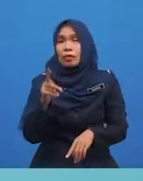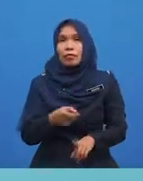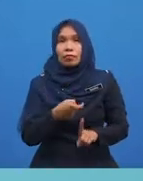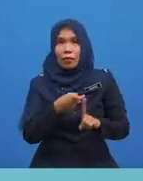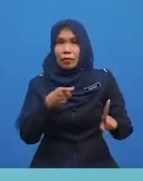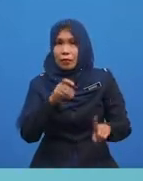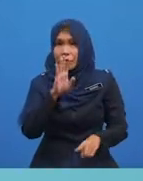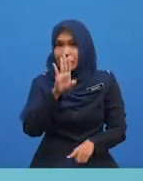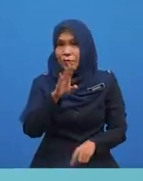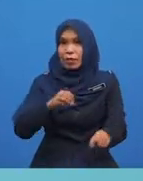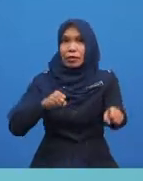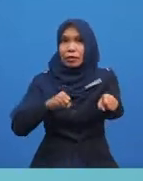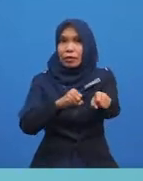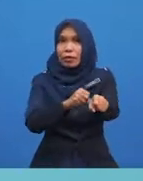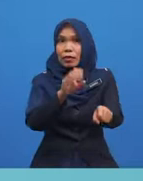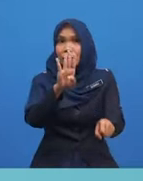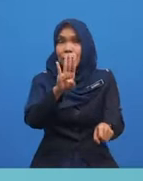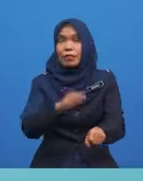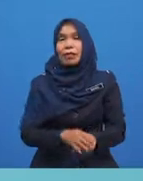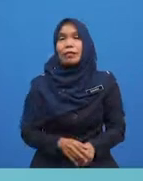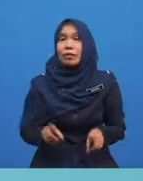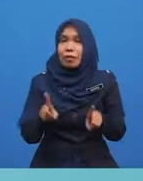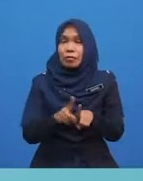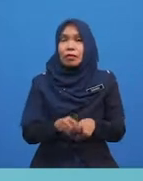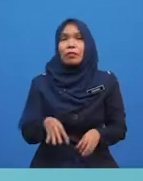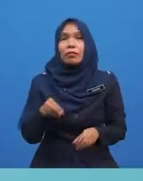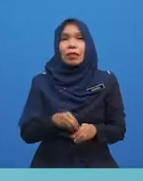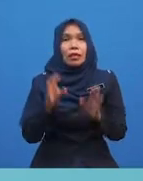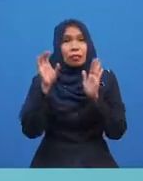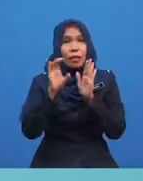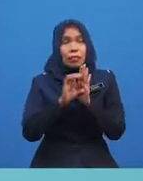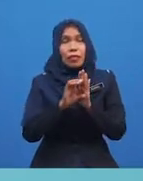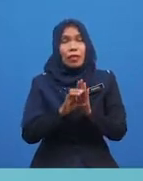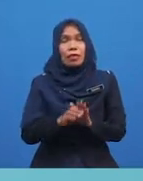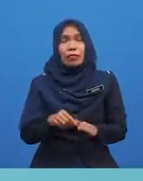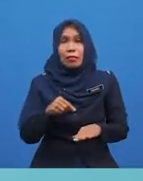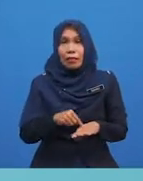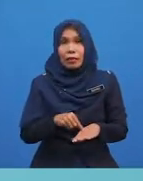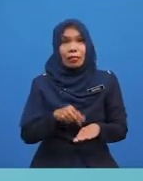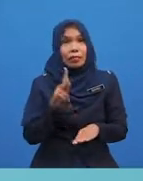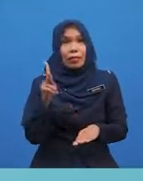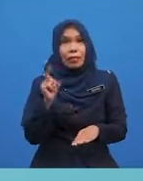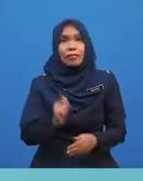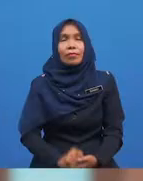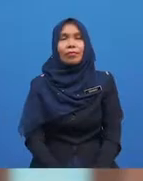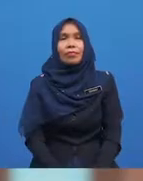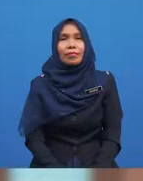daripada 4/4 sama dalam gambar di sebelah kanan paparan ini.